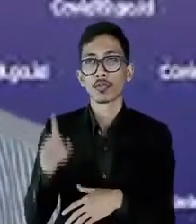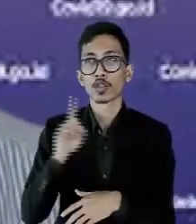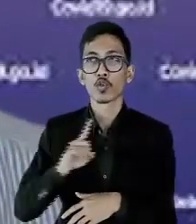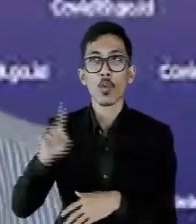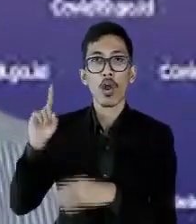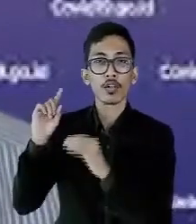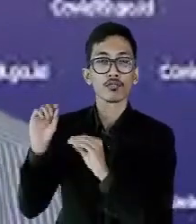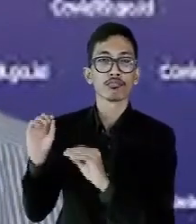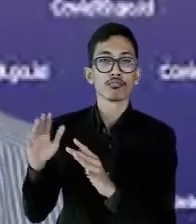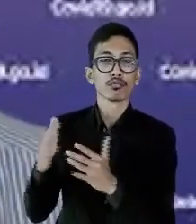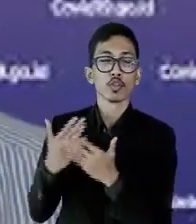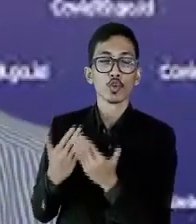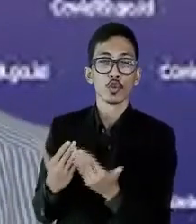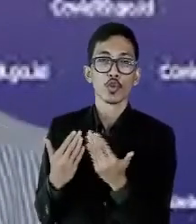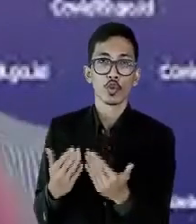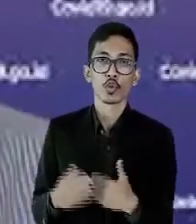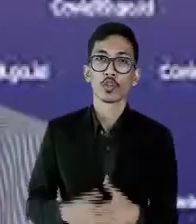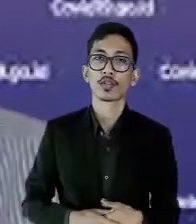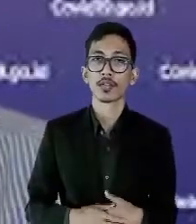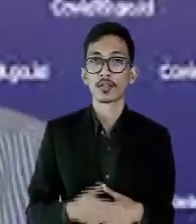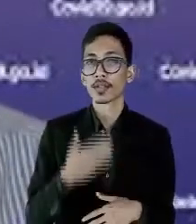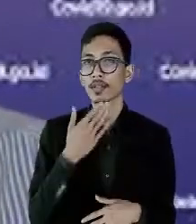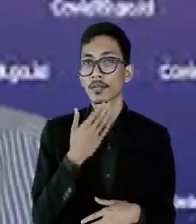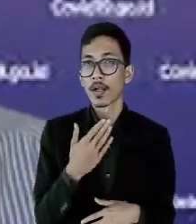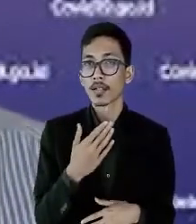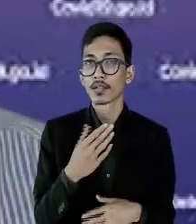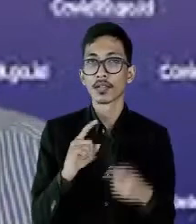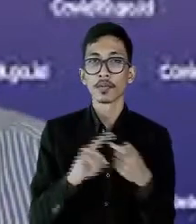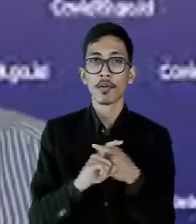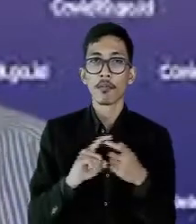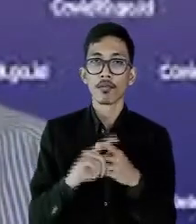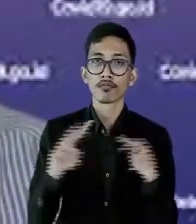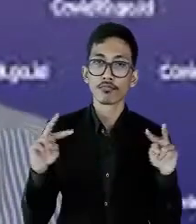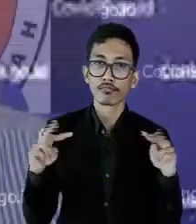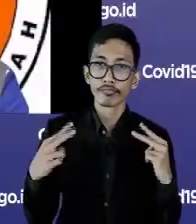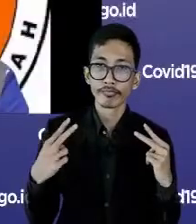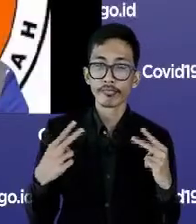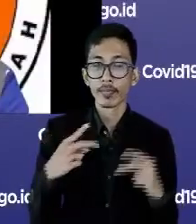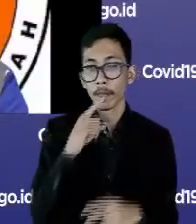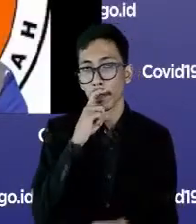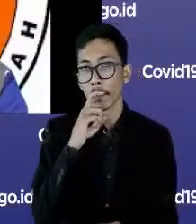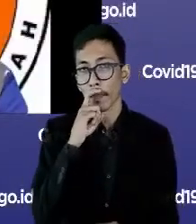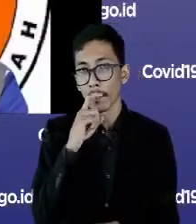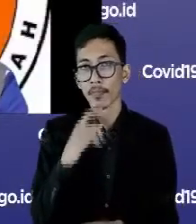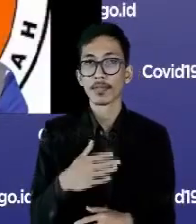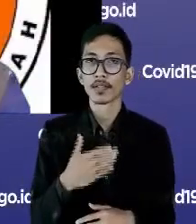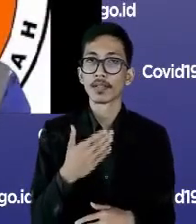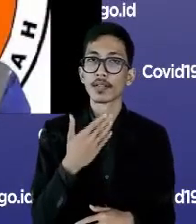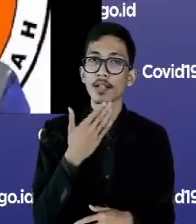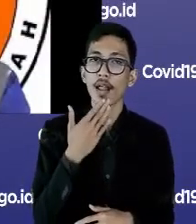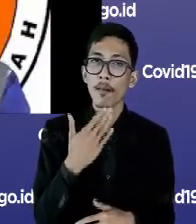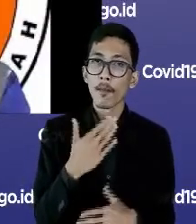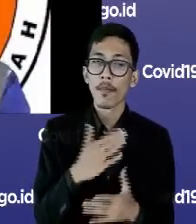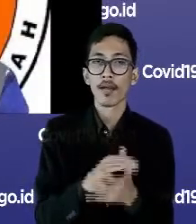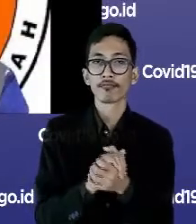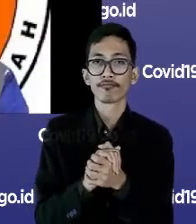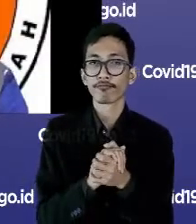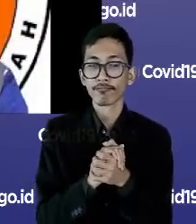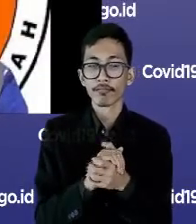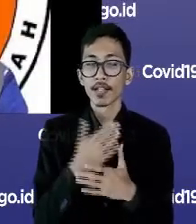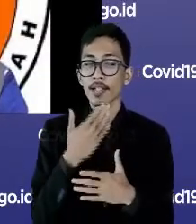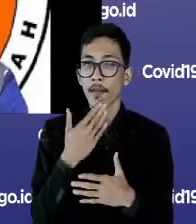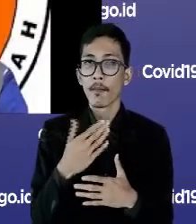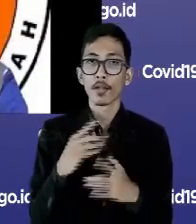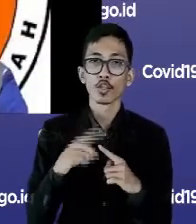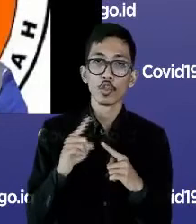untuk penyelenggaraan acara ini. Terima kasih sekali lagi Bapak-bapak semua. Selamat bertugas. Jaga kesehatan